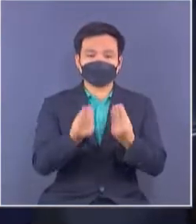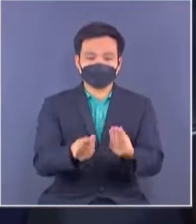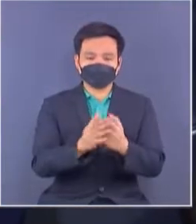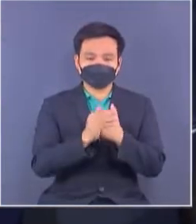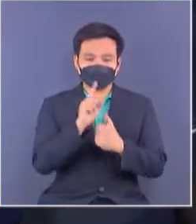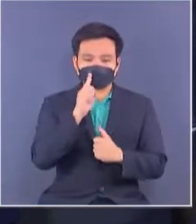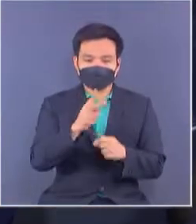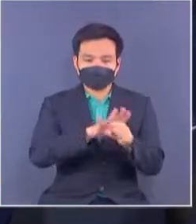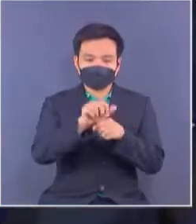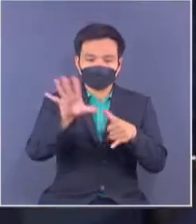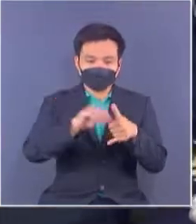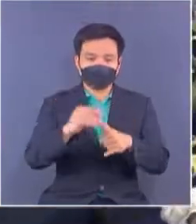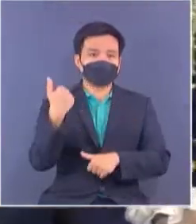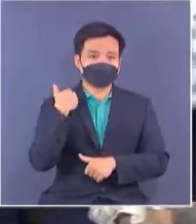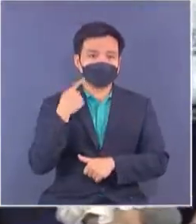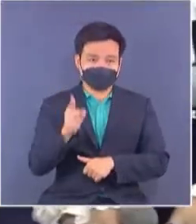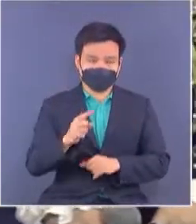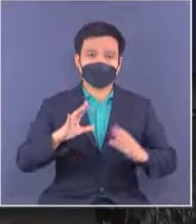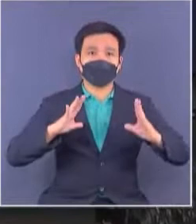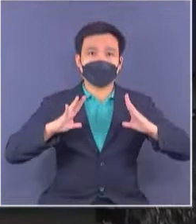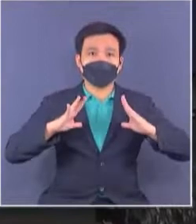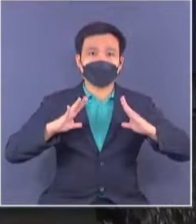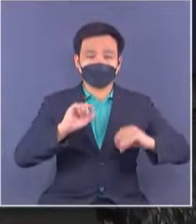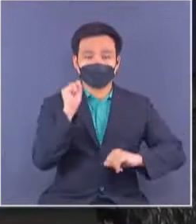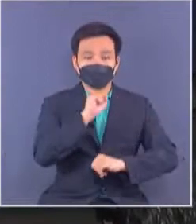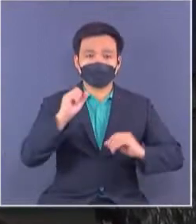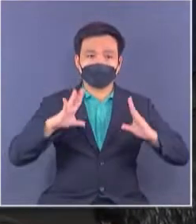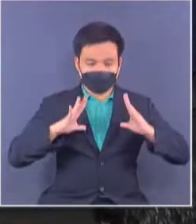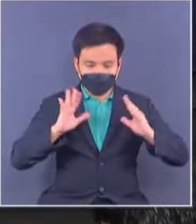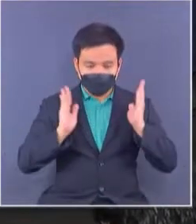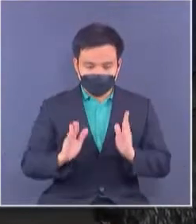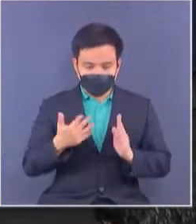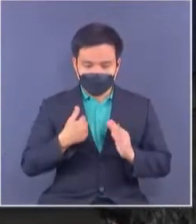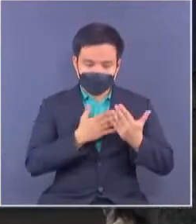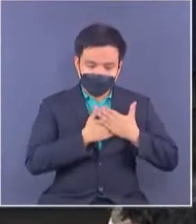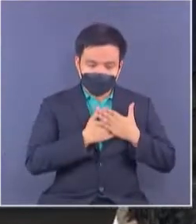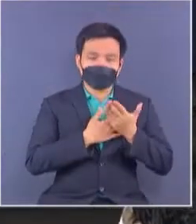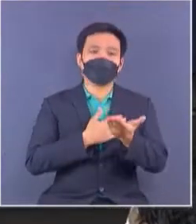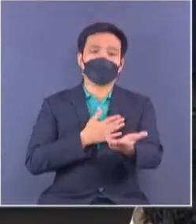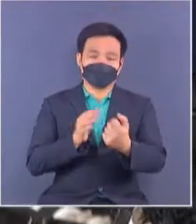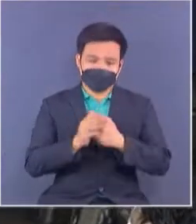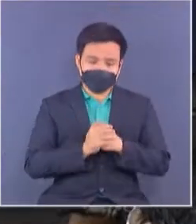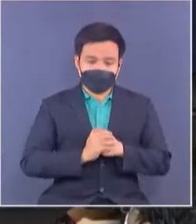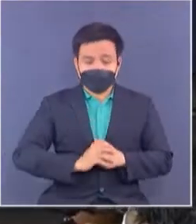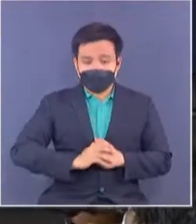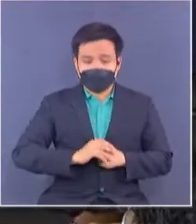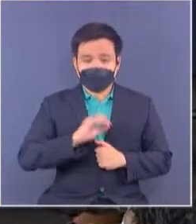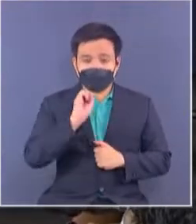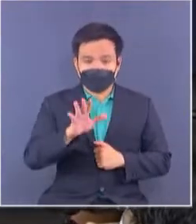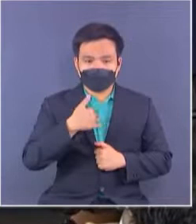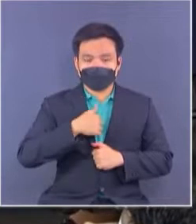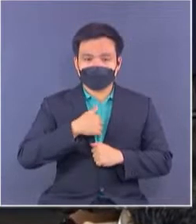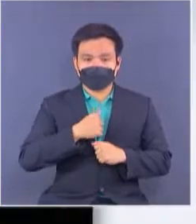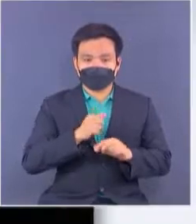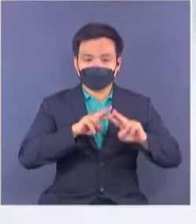ควิดซ้ำรอบ2ส่งผลให้ต้องพักงานกระทันหันจน FC พากันติดแฮชแท็ก Get Well Soon ชีวอนขึ้นเทรนด์ Twitter เลยทีเดียวค่ะ